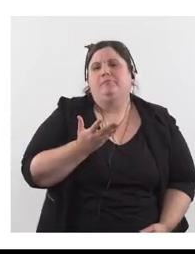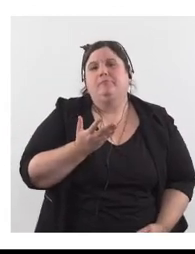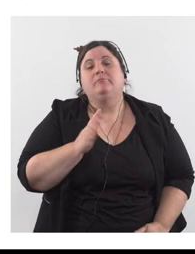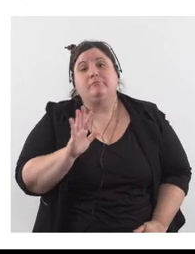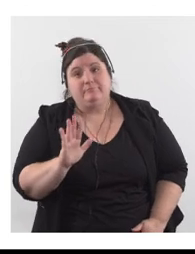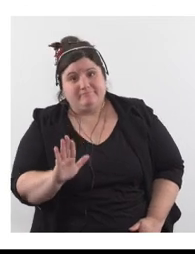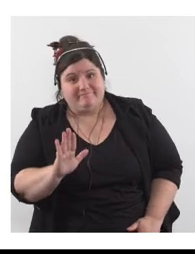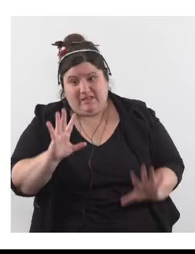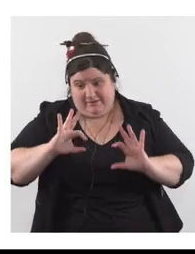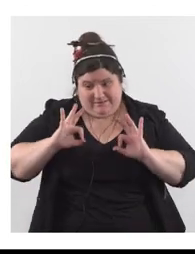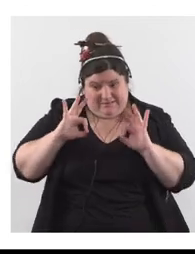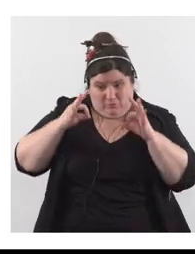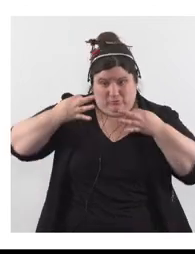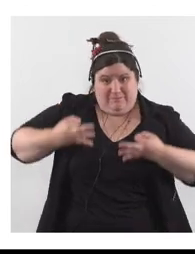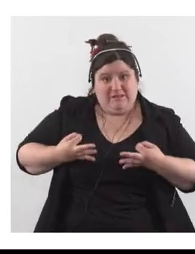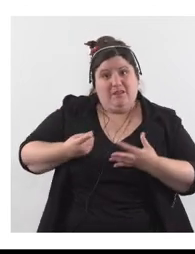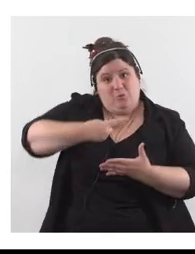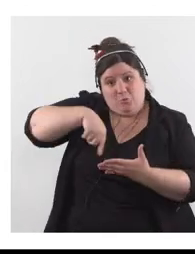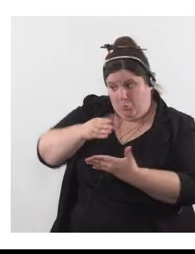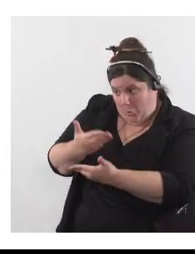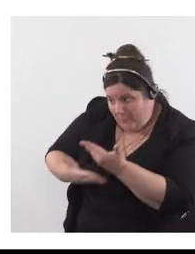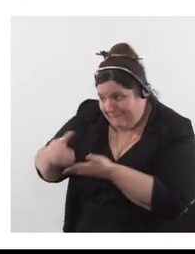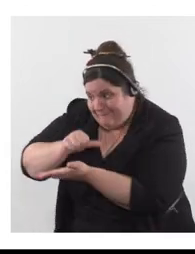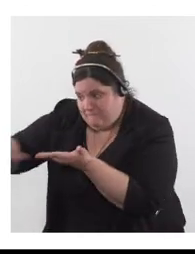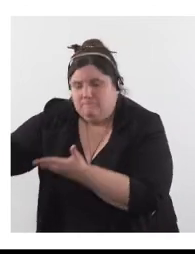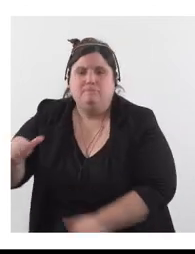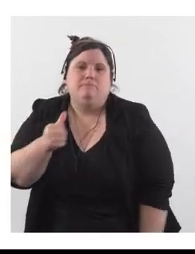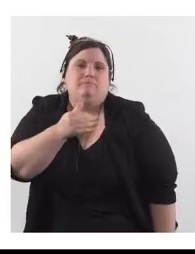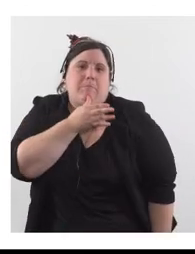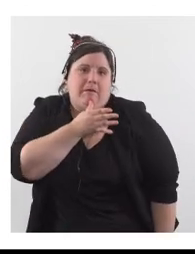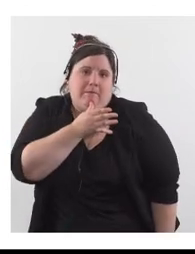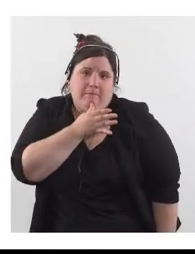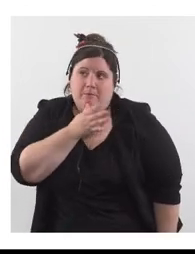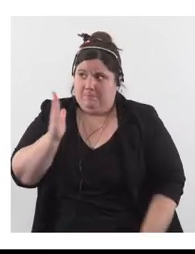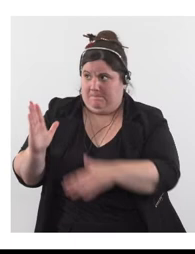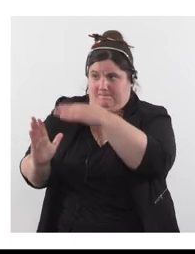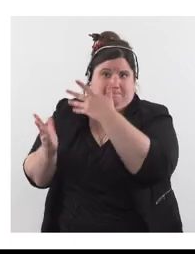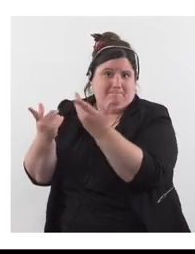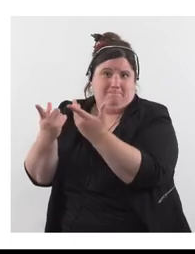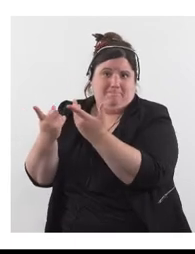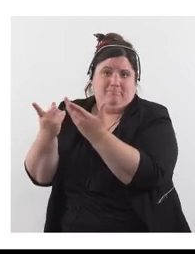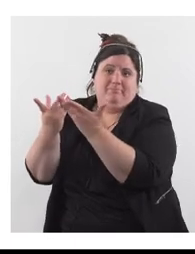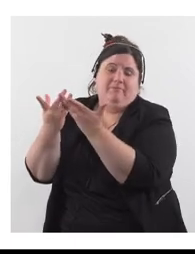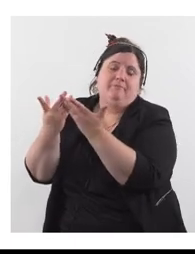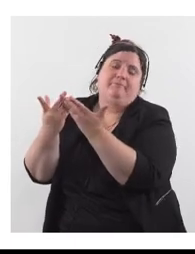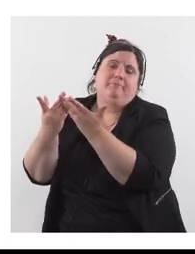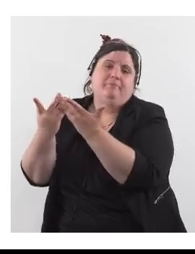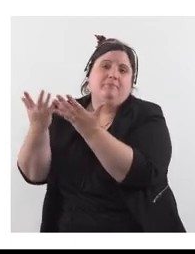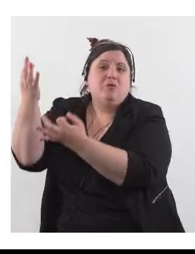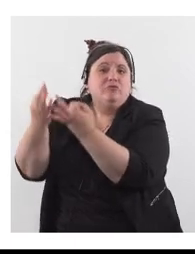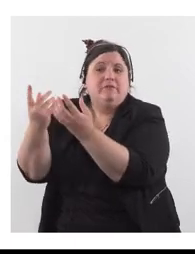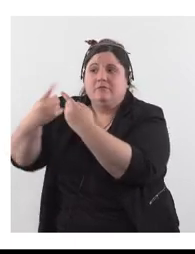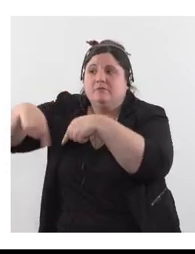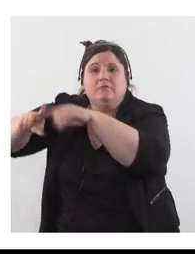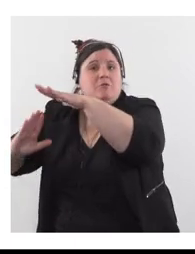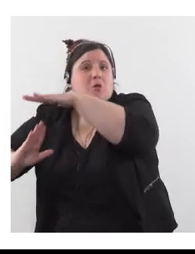comptable, nous ne pouvons pas payer pour quelqu'un d'autre. La Cour des comptes contrôle les choses, on ne peut pas payer pour quelqu'un d'autre, sous réserve de